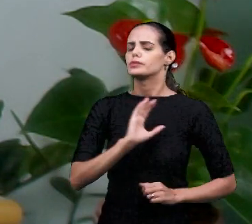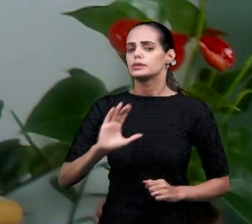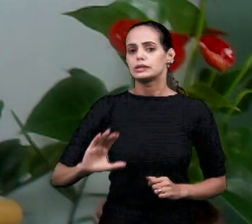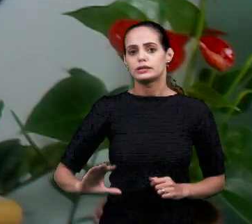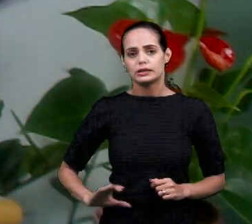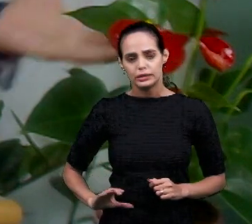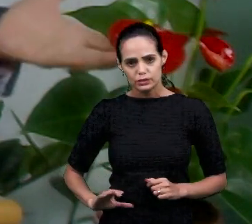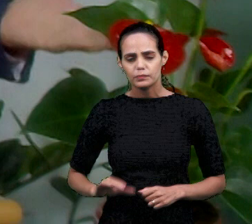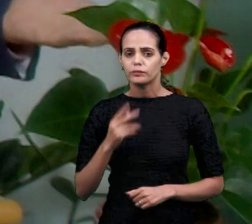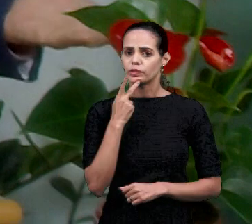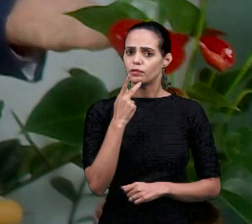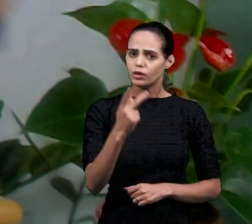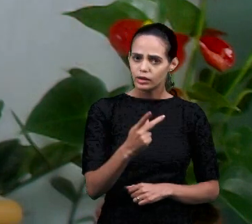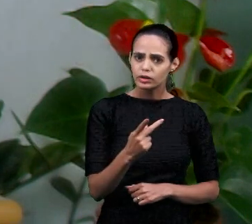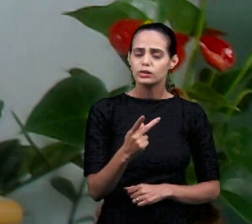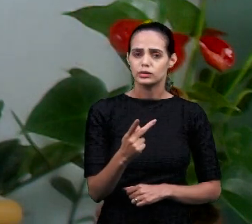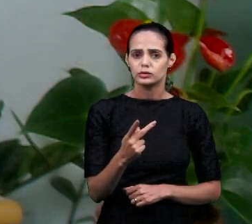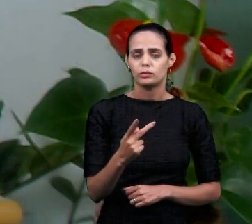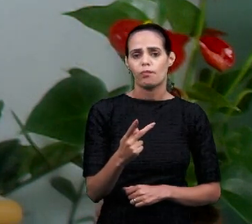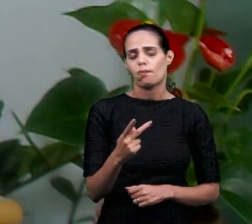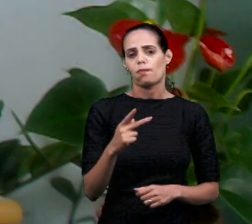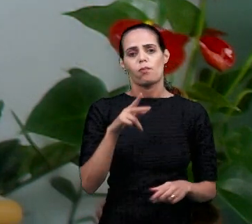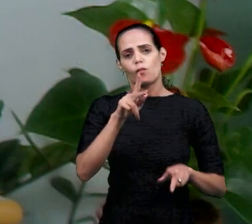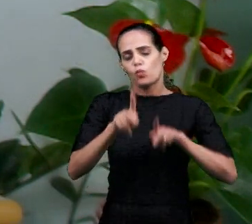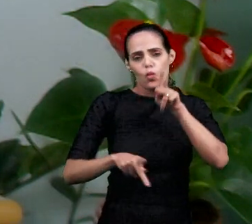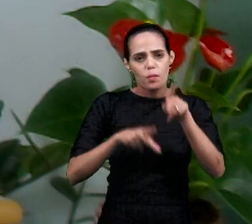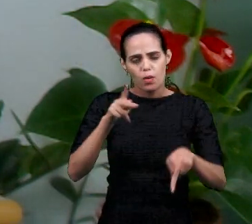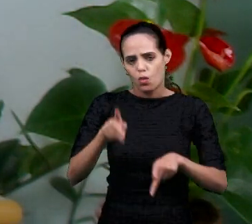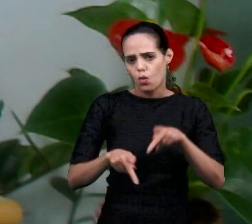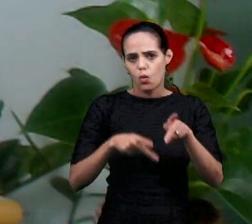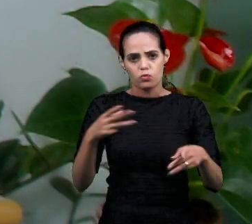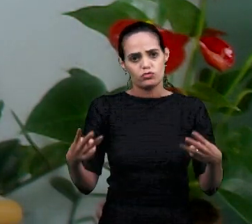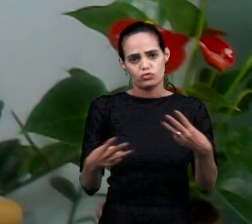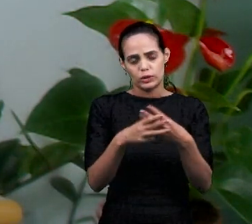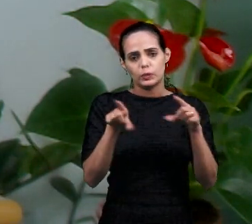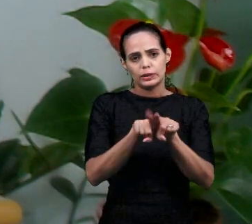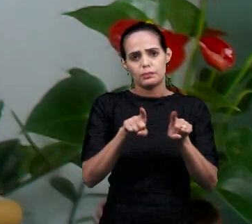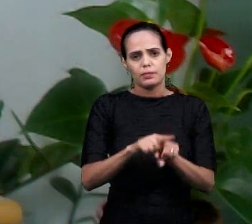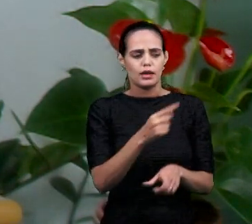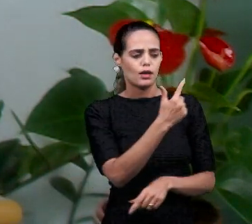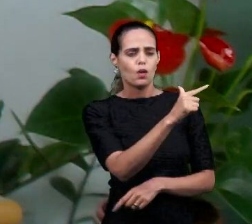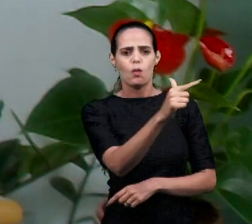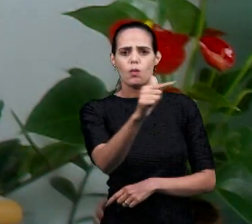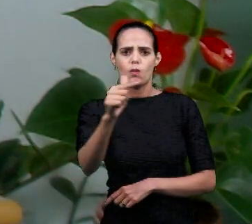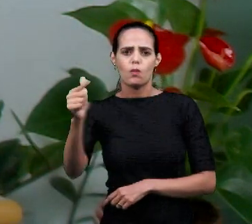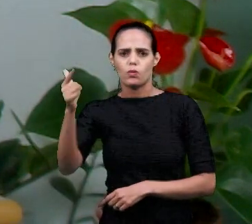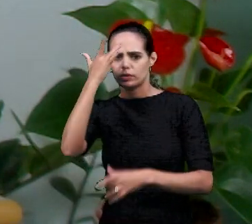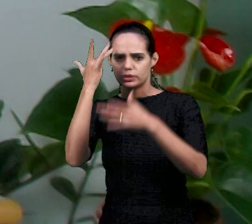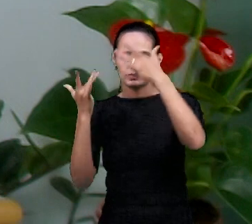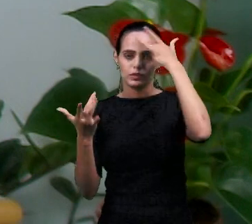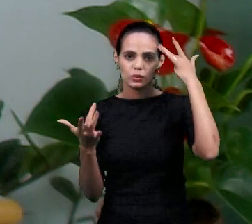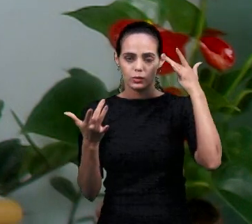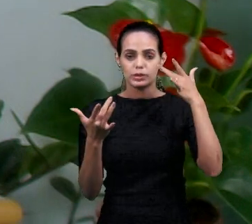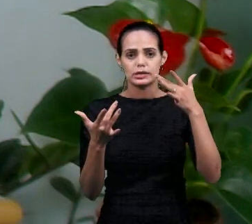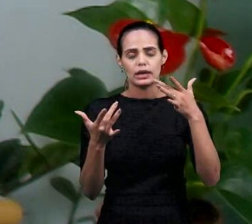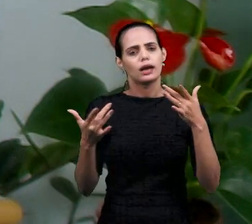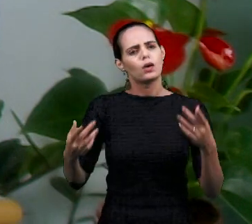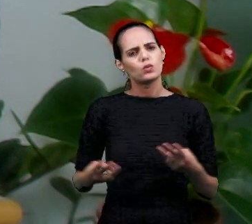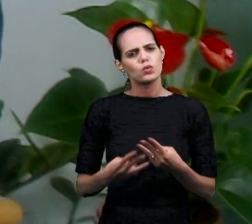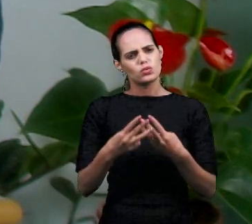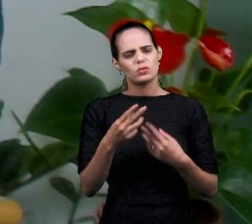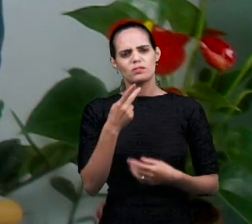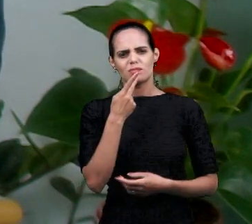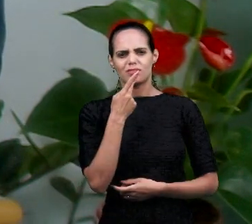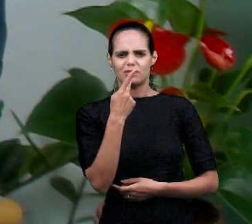ils parlaient si bien des gentils comme des juifs. Qu'est-ce que les juifs prêchaient? Regardez, il y a eu le